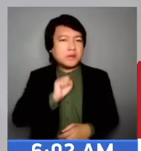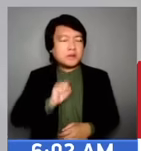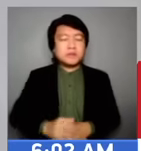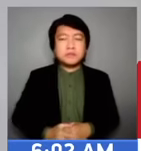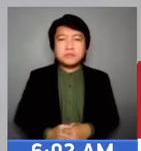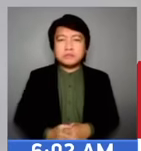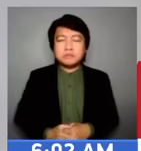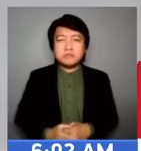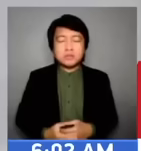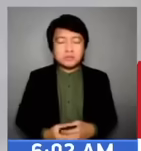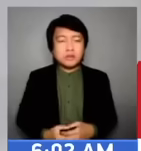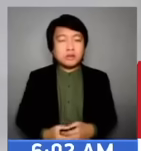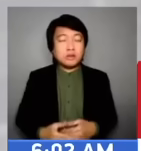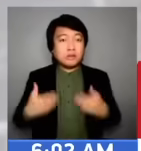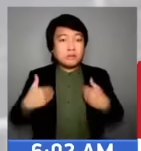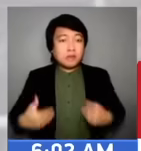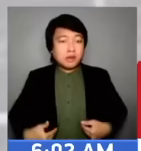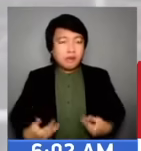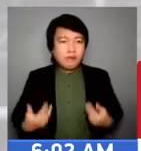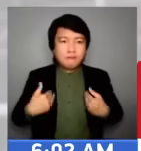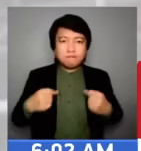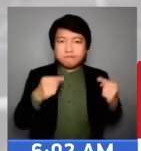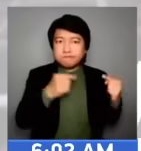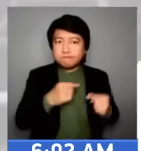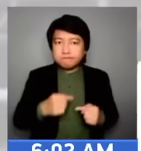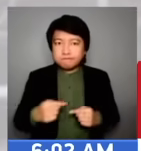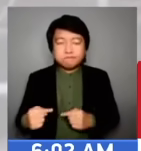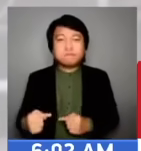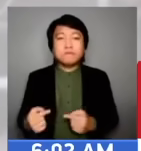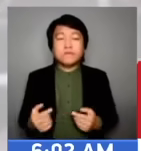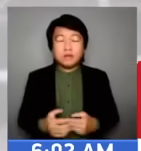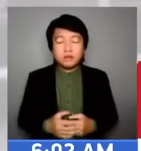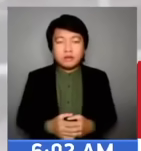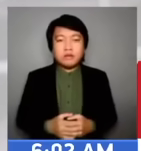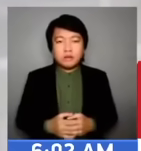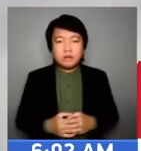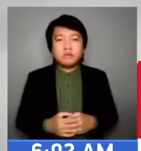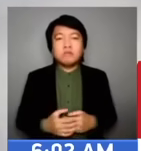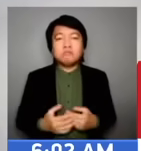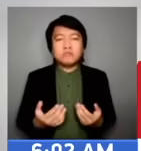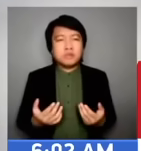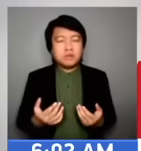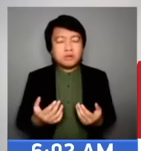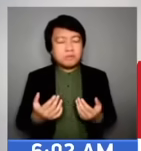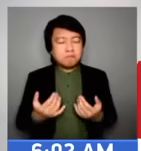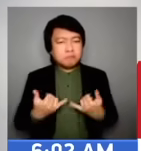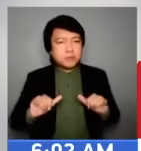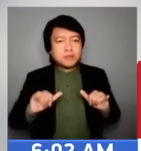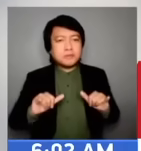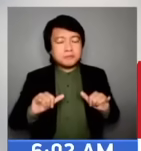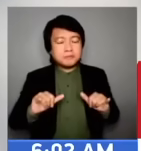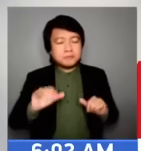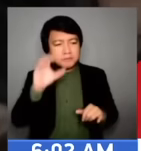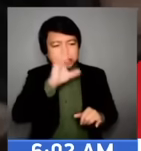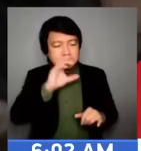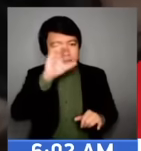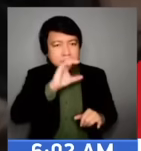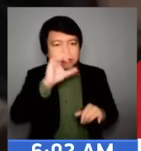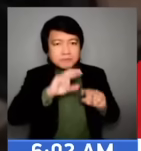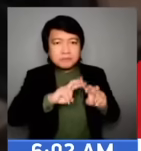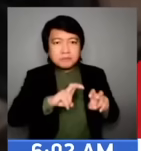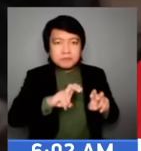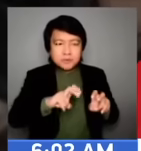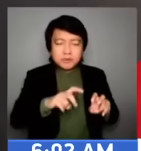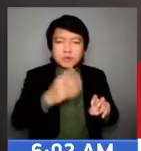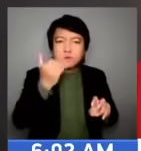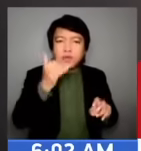katawan, walang ibang sugat ang biktima. Inalam pa raw nila ang posibleng sanhi ng pagkamatay nito. Wala rin nakuha ang pagkakakilanlan sa lalaki. Magyang mga